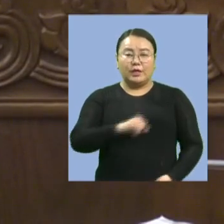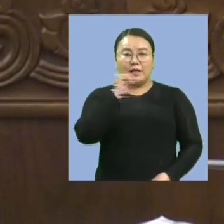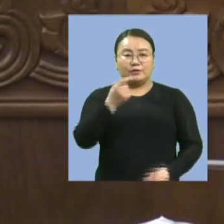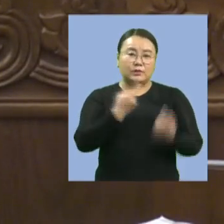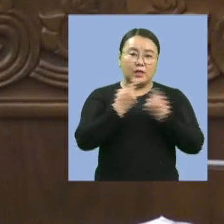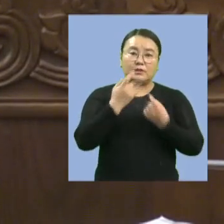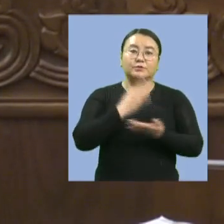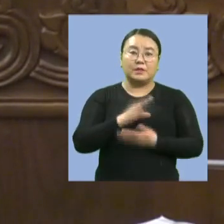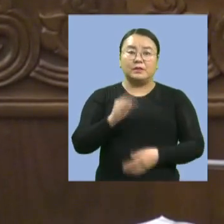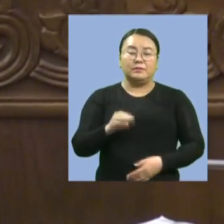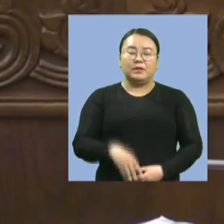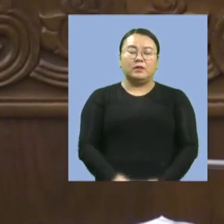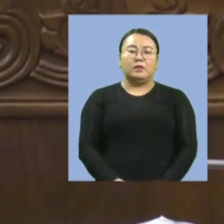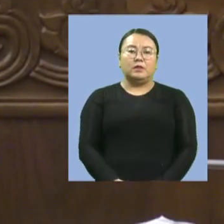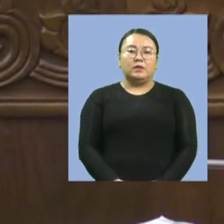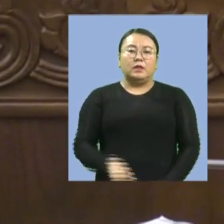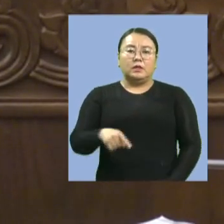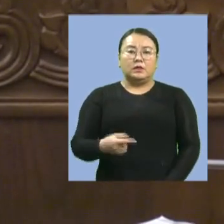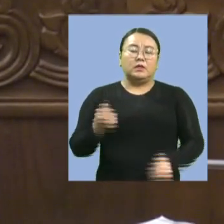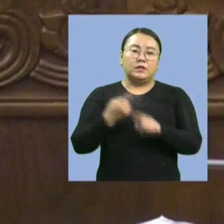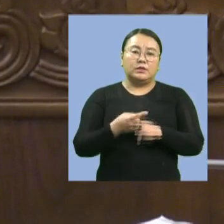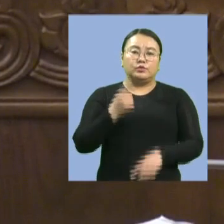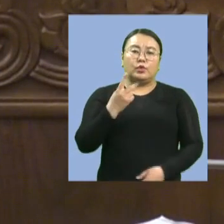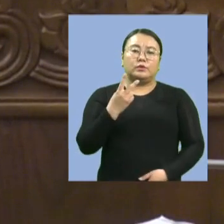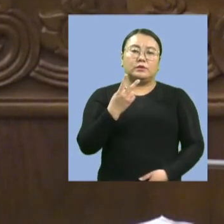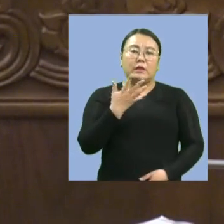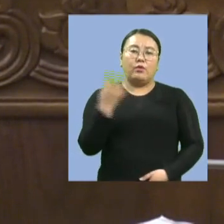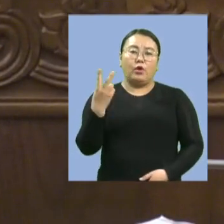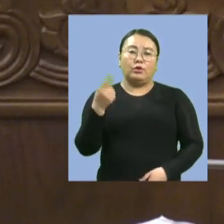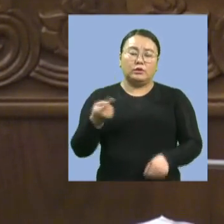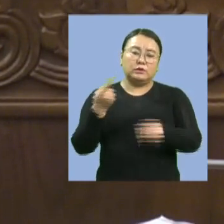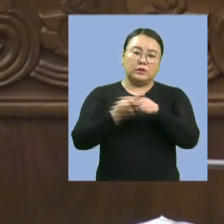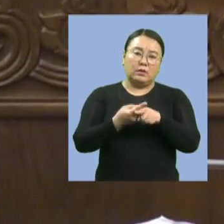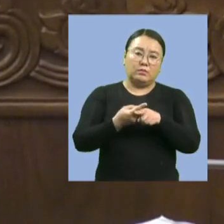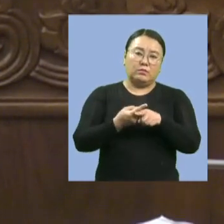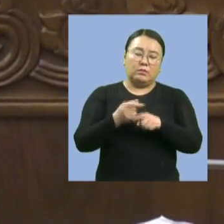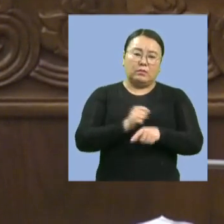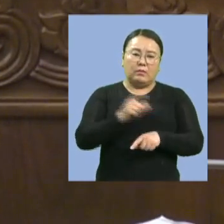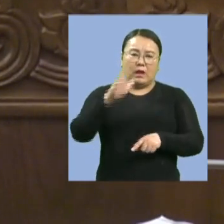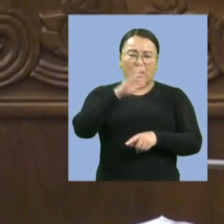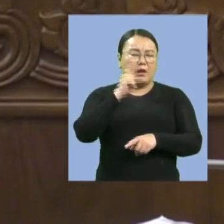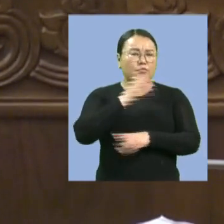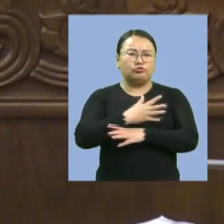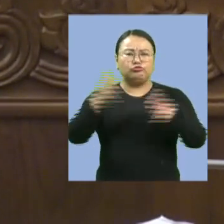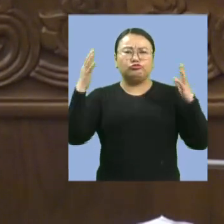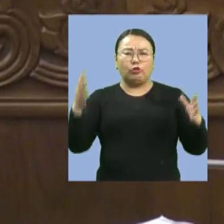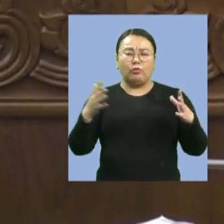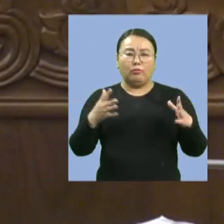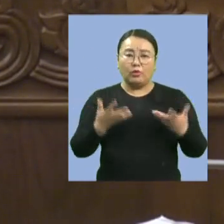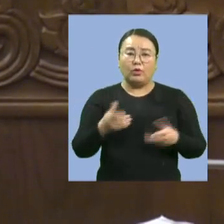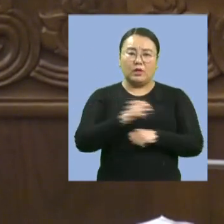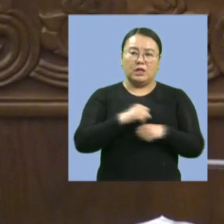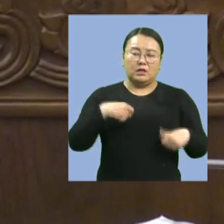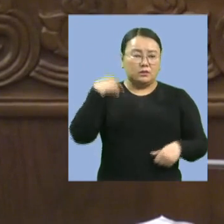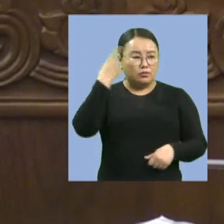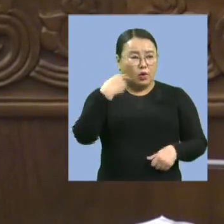тооны асуудлууд бас ингээд гарч ирсэн. Харин энийн дээр 152 гэдэг энэ хэд хоёр дахин өсөж байгааг хэд их том тоо